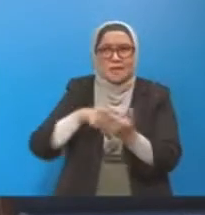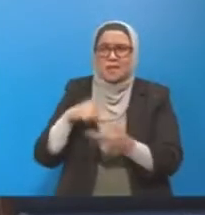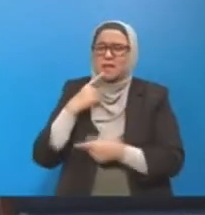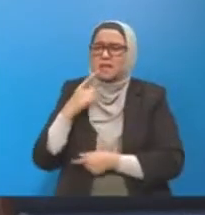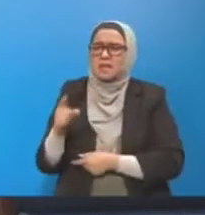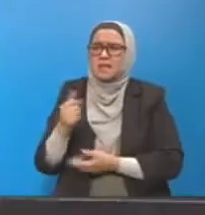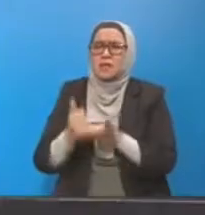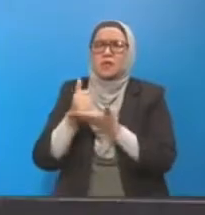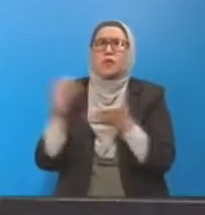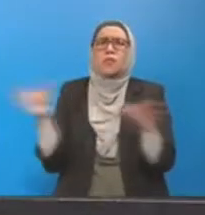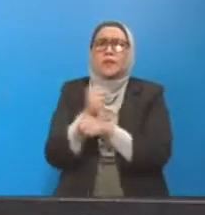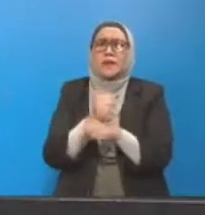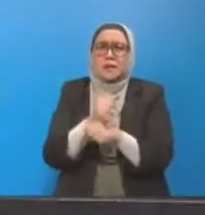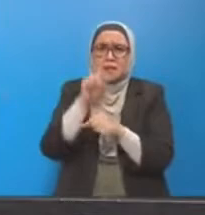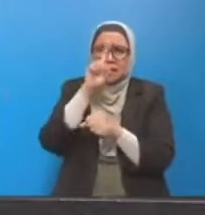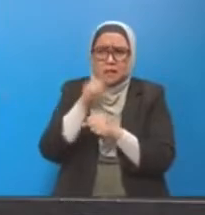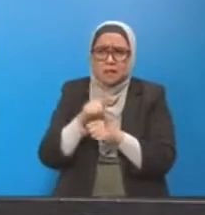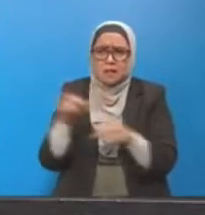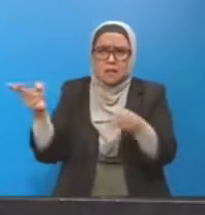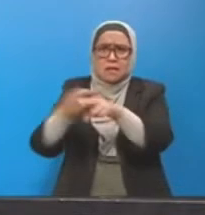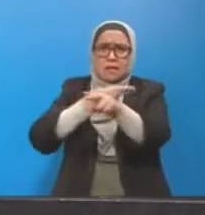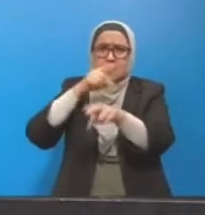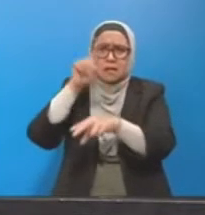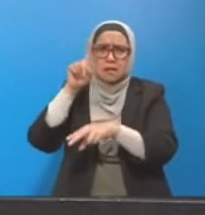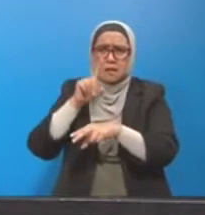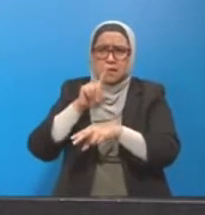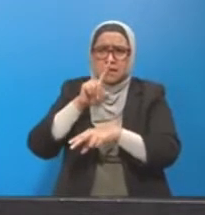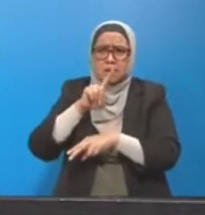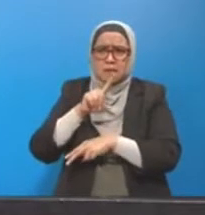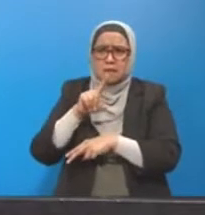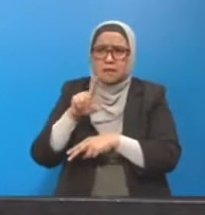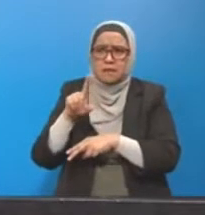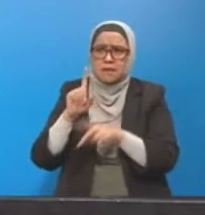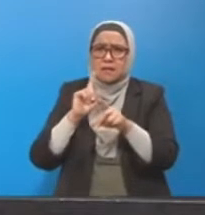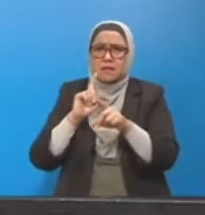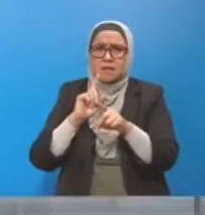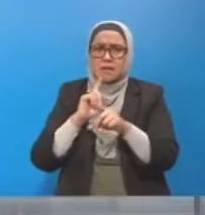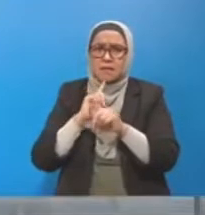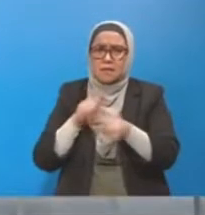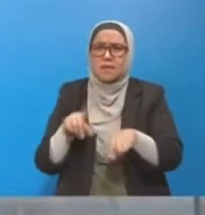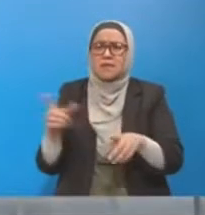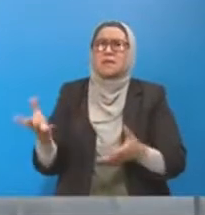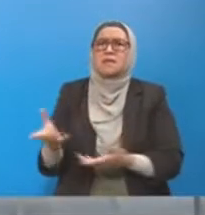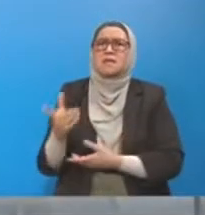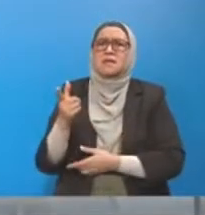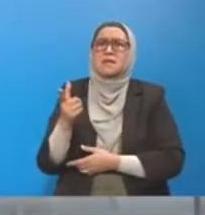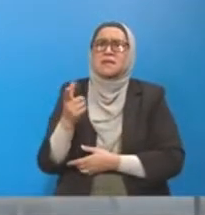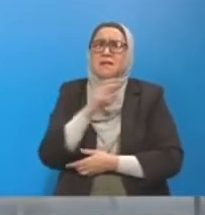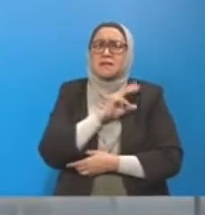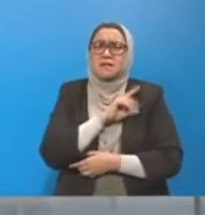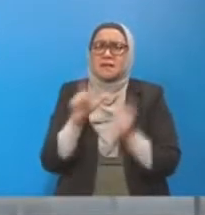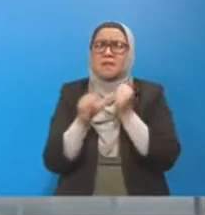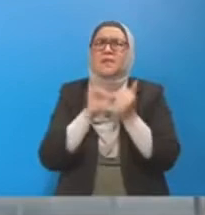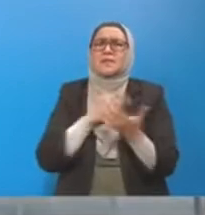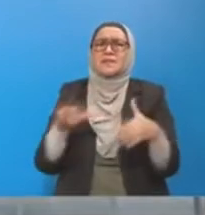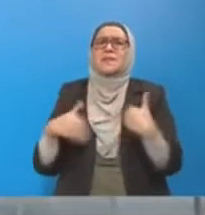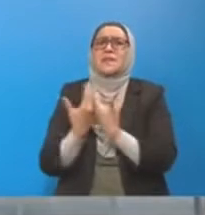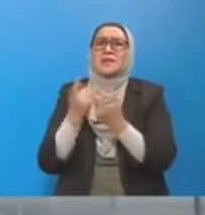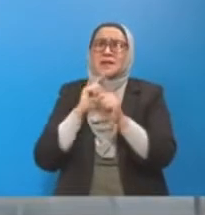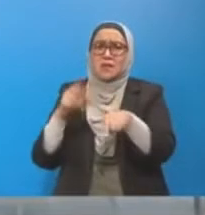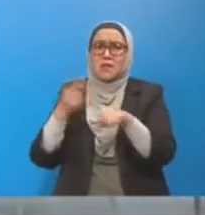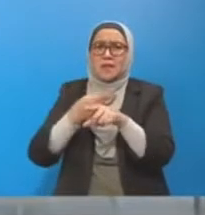pendekkan dari oppanya Semoga besok pasti soal-soal lampu panjang yang tua jadi weh kita Jawa pendek